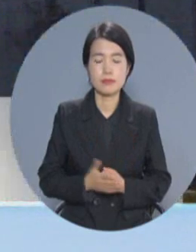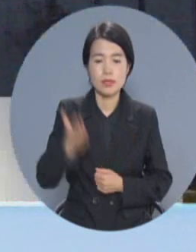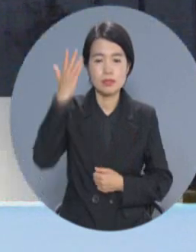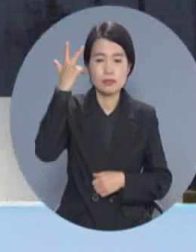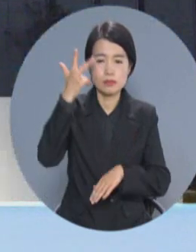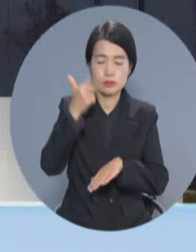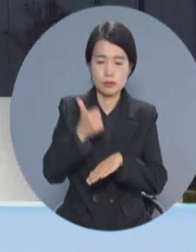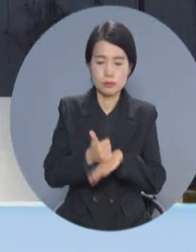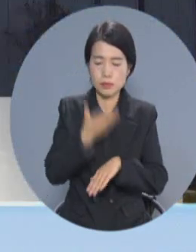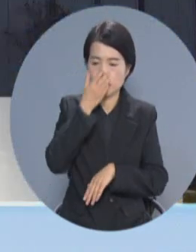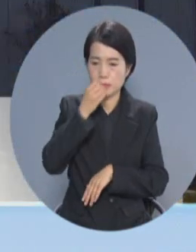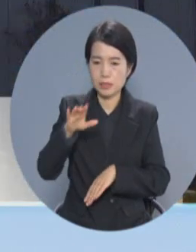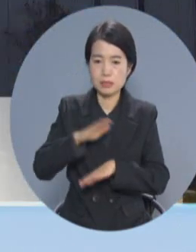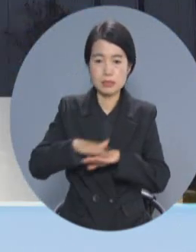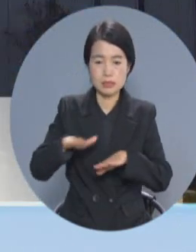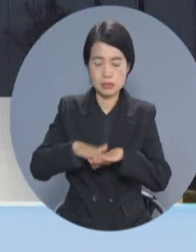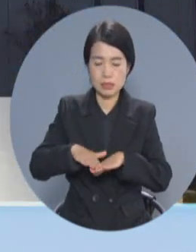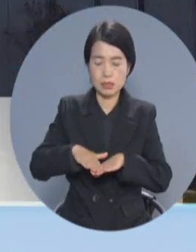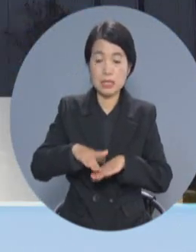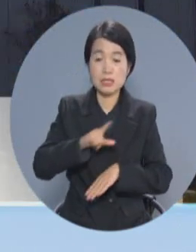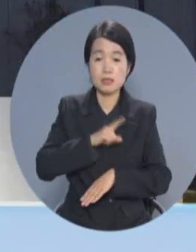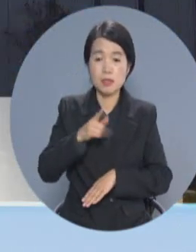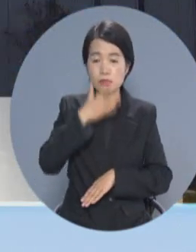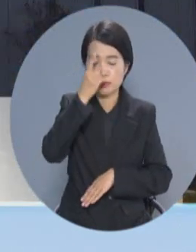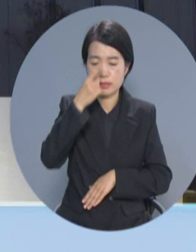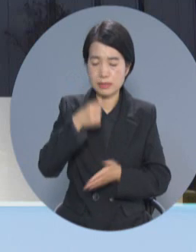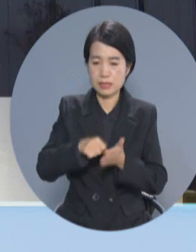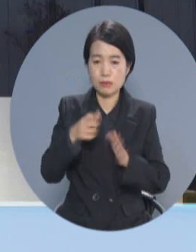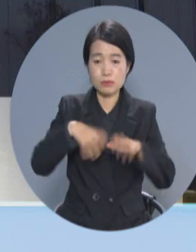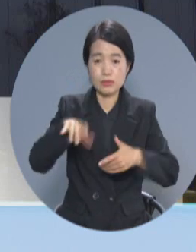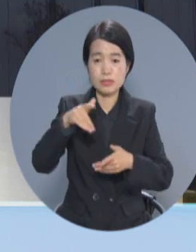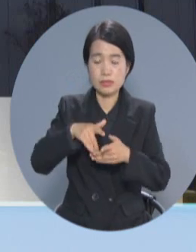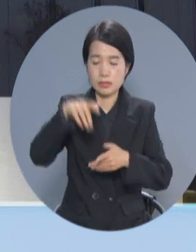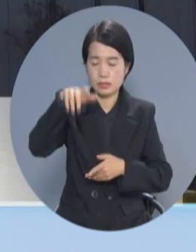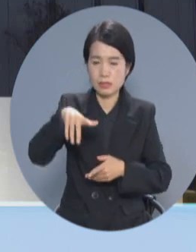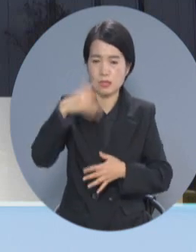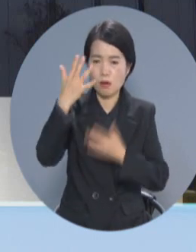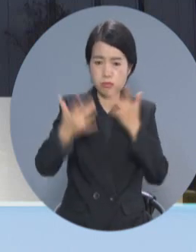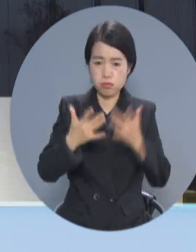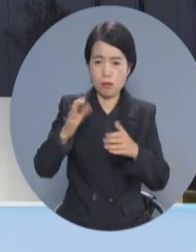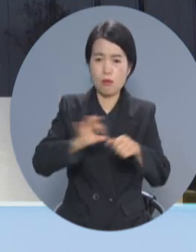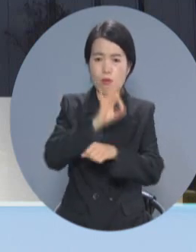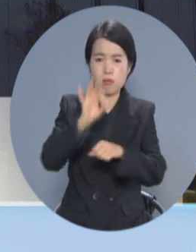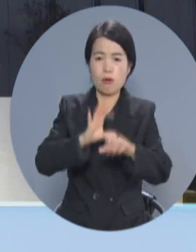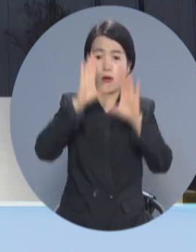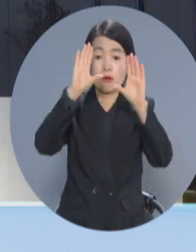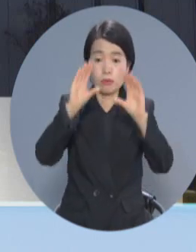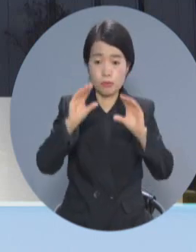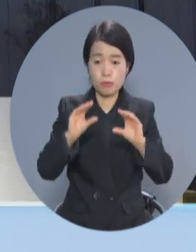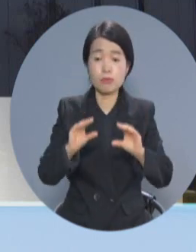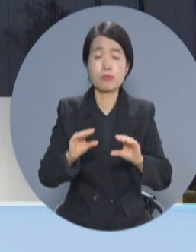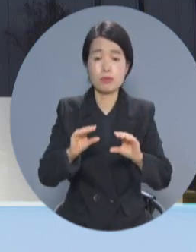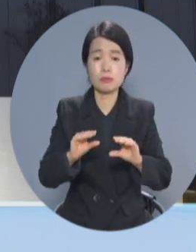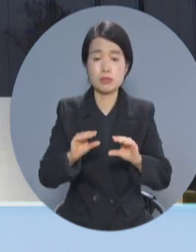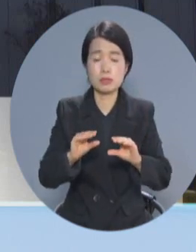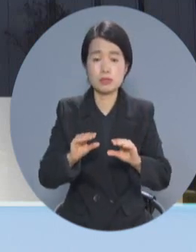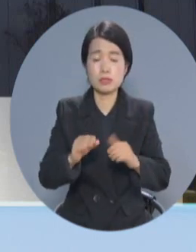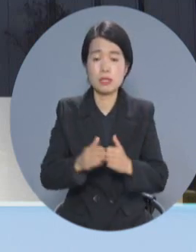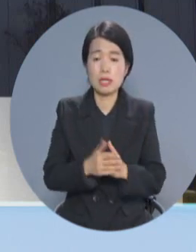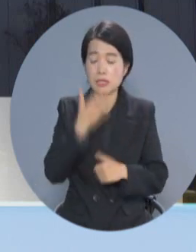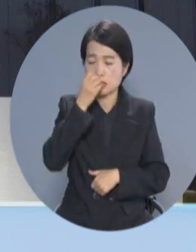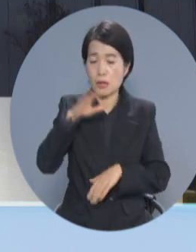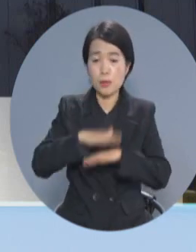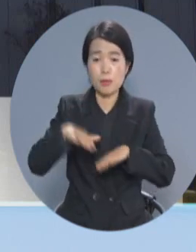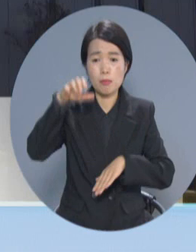지난 주말 폐기물 처리장인 순천시 자원순환센터에서 큰 불이 나 10시간 만에 진화됐습니다.